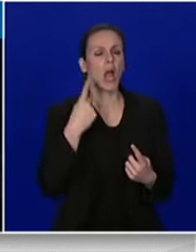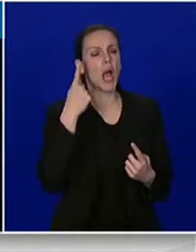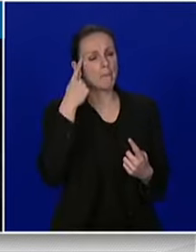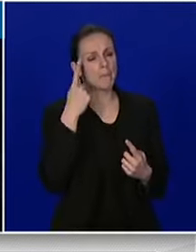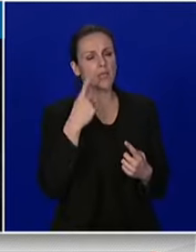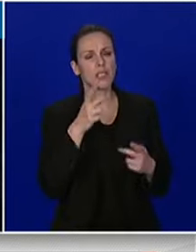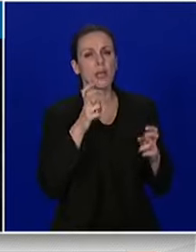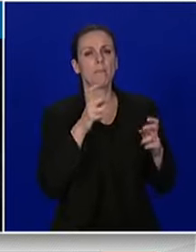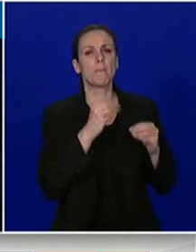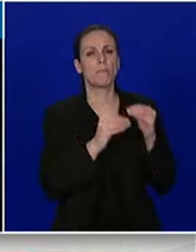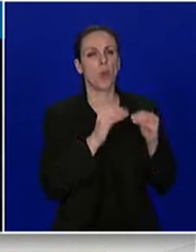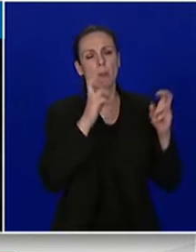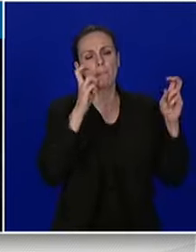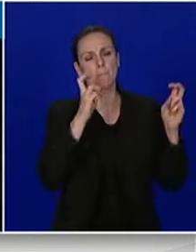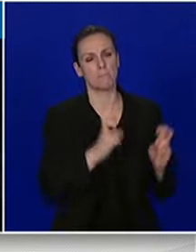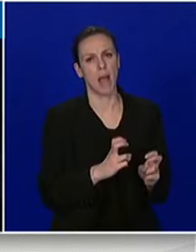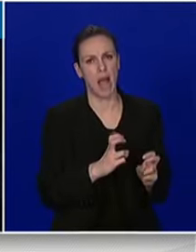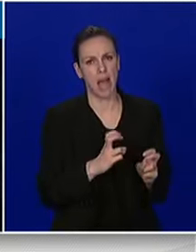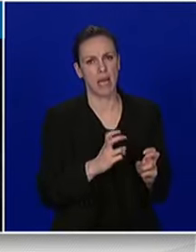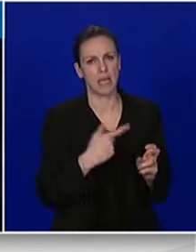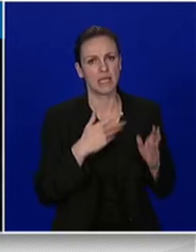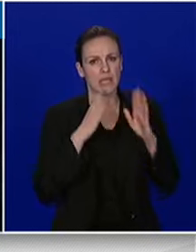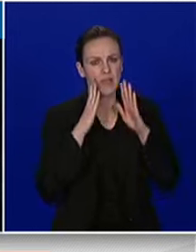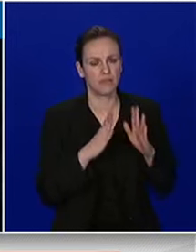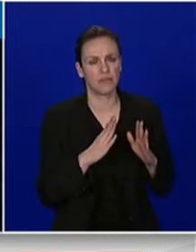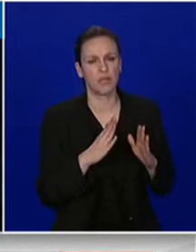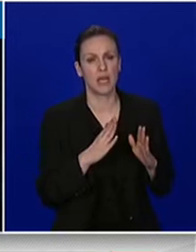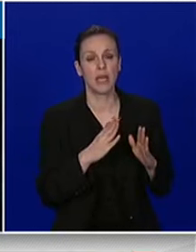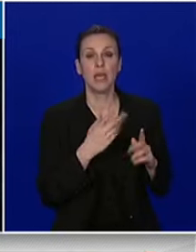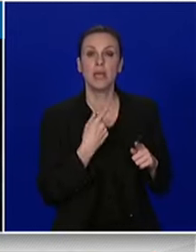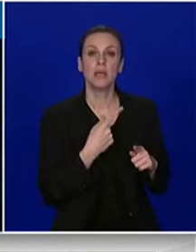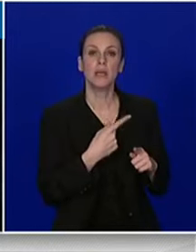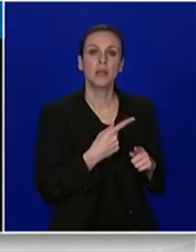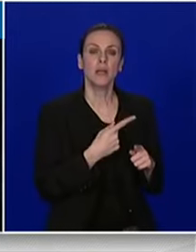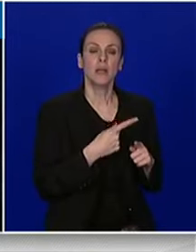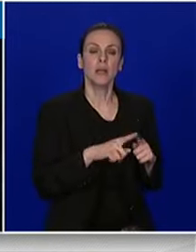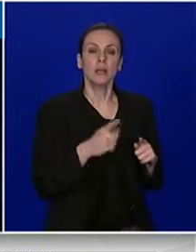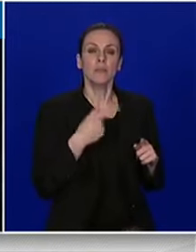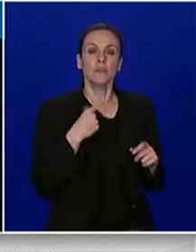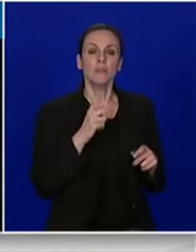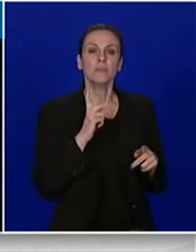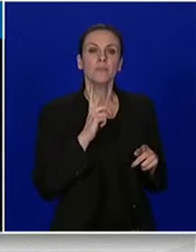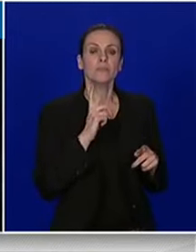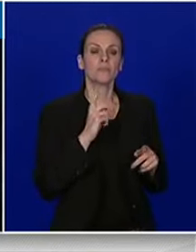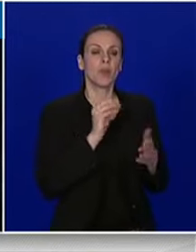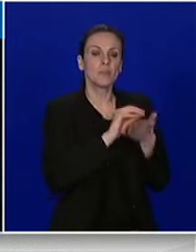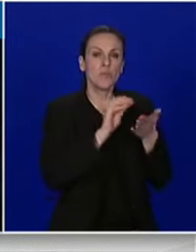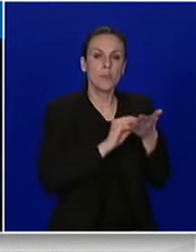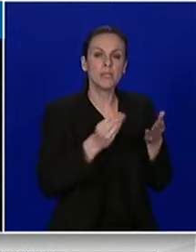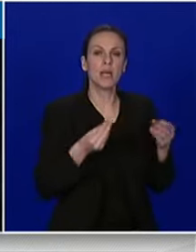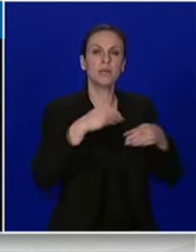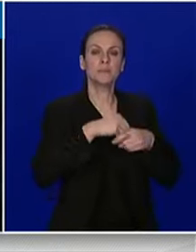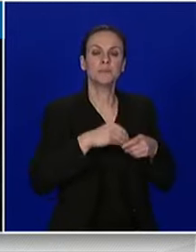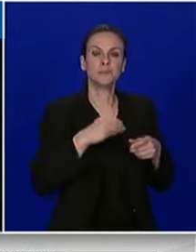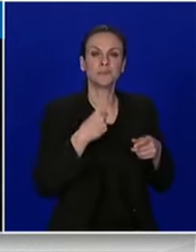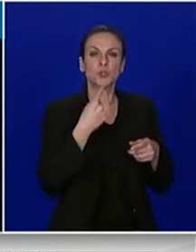problem smanjen u znatnoj mjeri nakon što su izdana dodatna pojašnjenja o